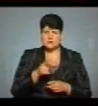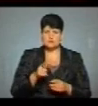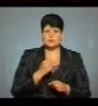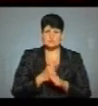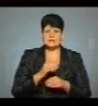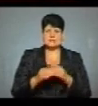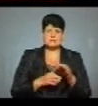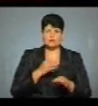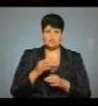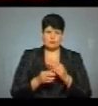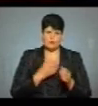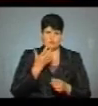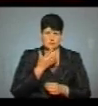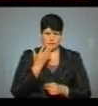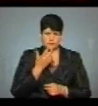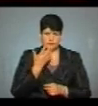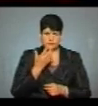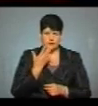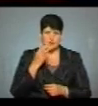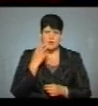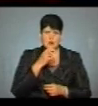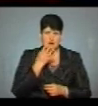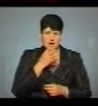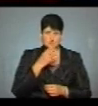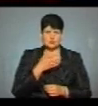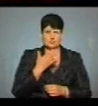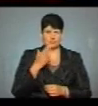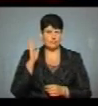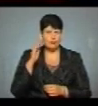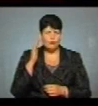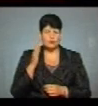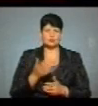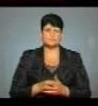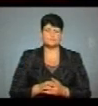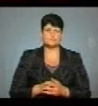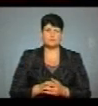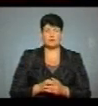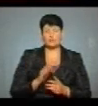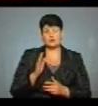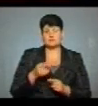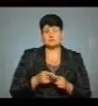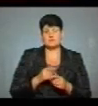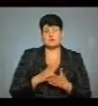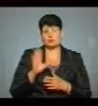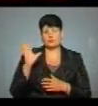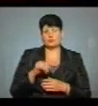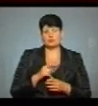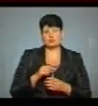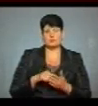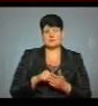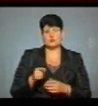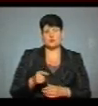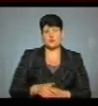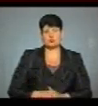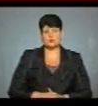цілодобову гарячу воду в тих теплових районах, де будуть завершені роботи по реконструкції, облаштуванню ІТП. Подальшому це має бути по всьому місту Тернополя.